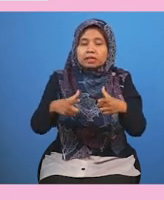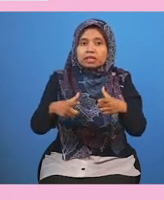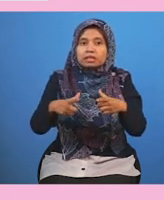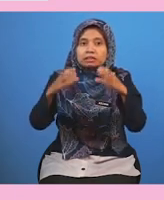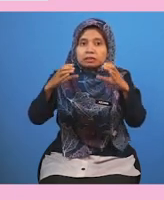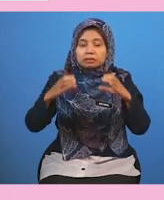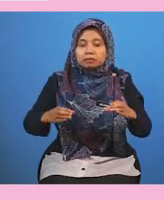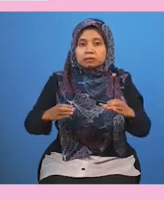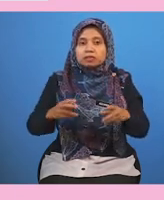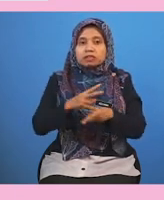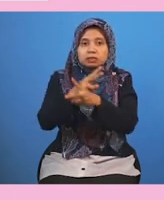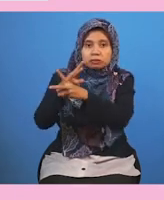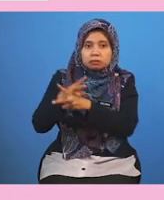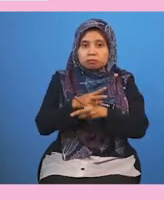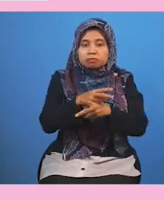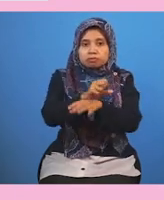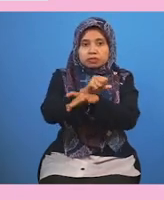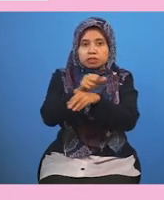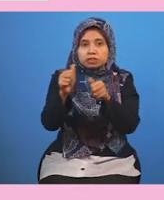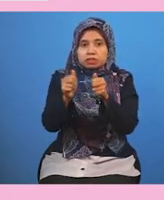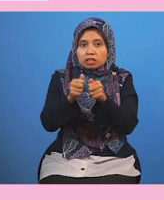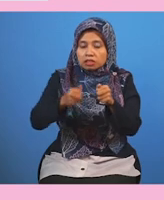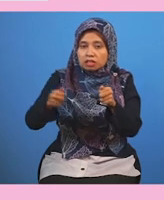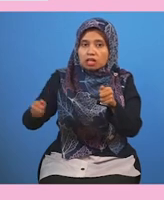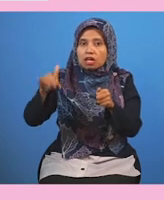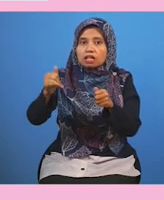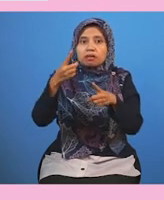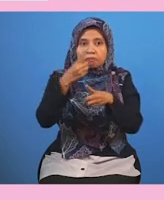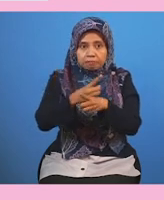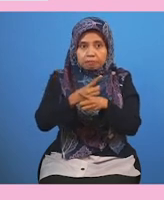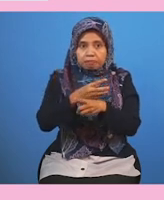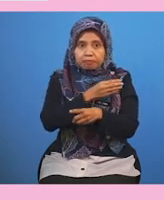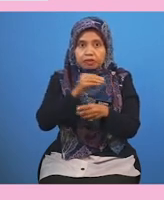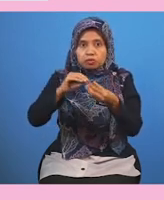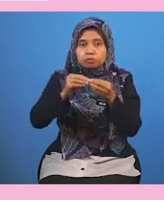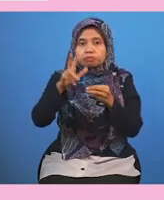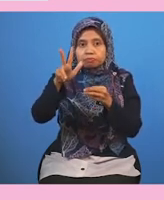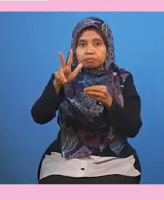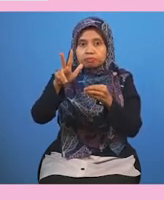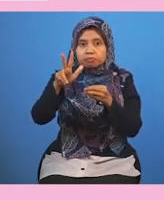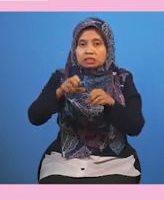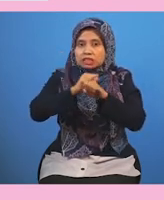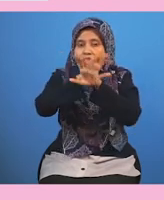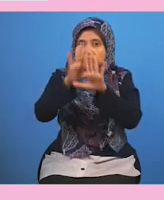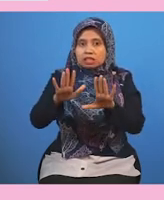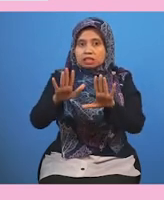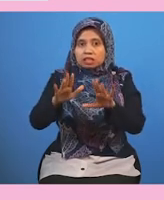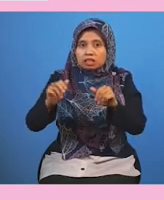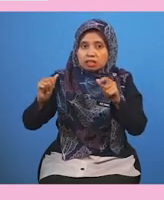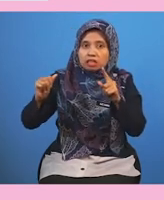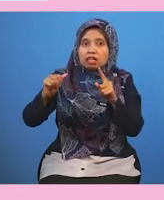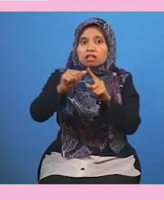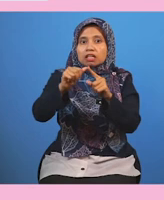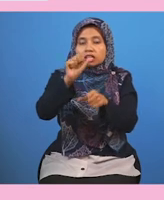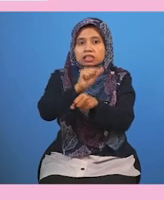kaedah penternakan serangga dengan peralatan yang betul. Dan ketiga, menerangkan arahan